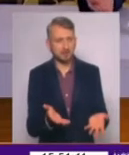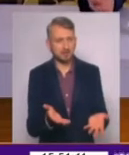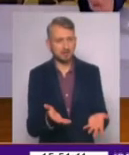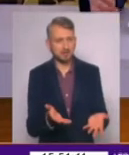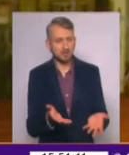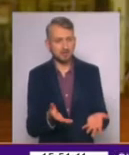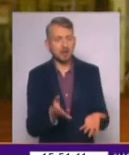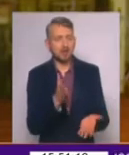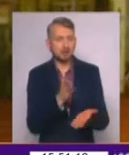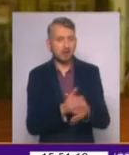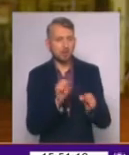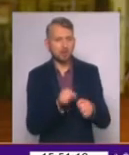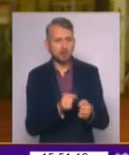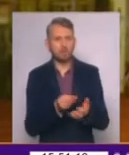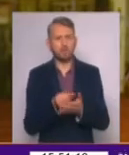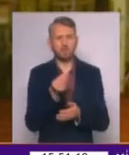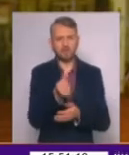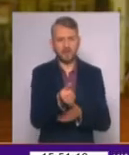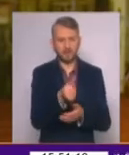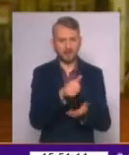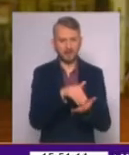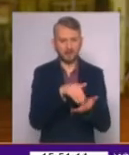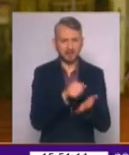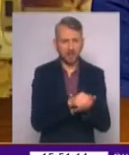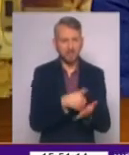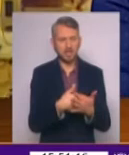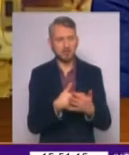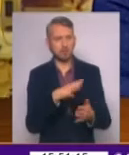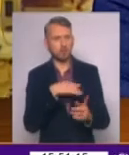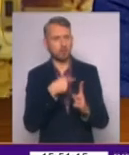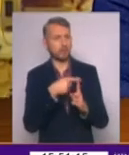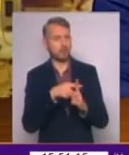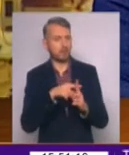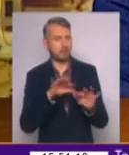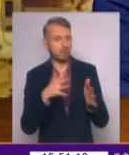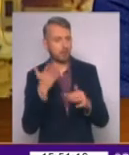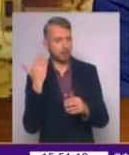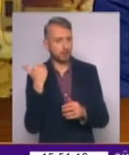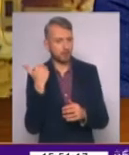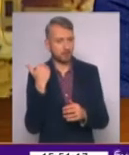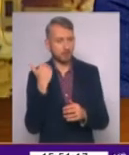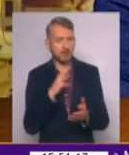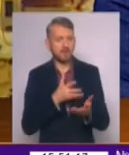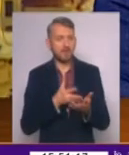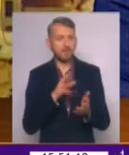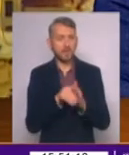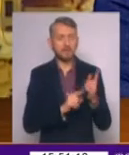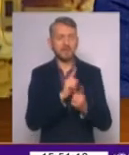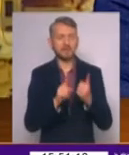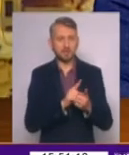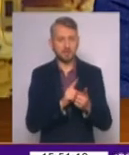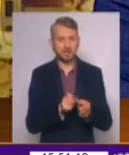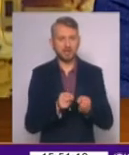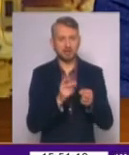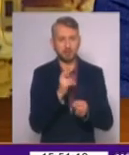є можливість внесення застави. Ніби це був позитивний колись момент внесення змін до Кримінально-процесуального